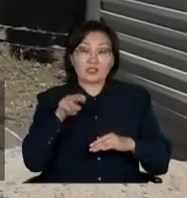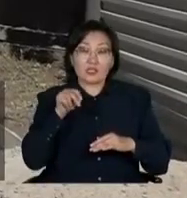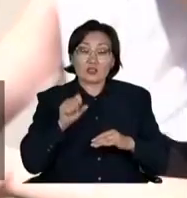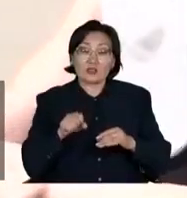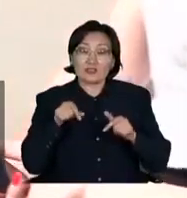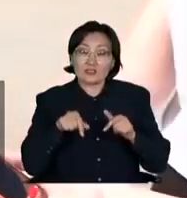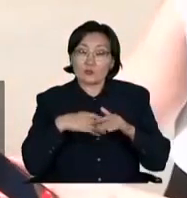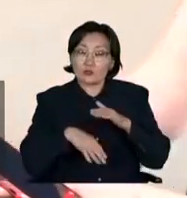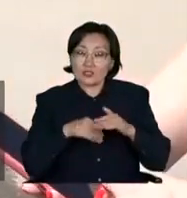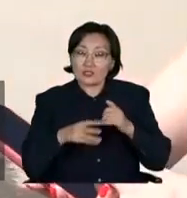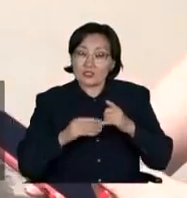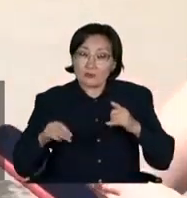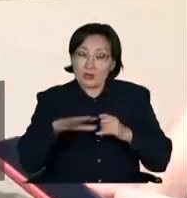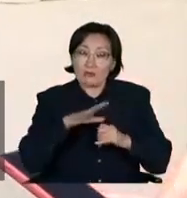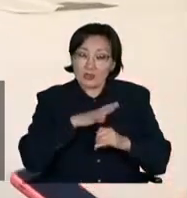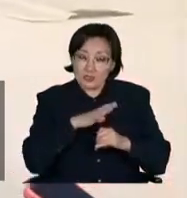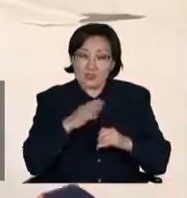земли. И